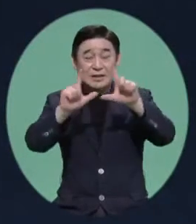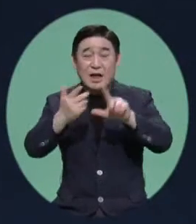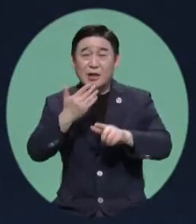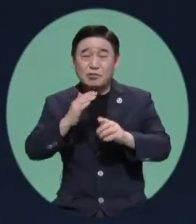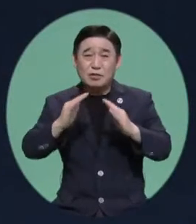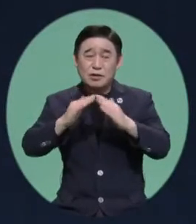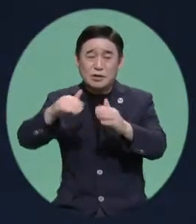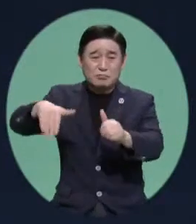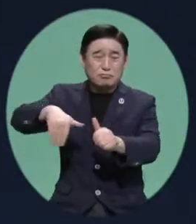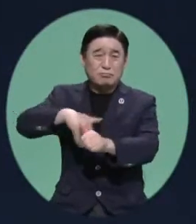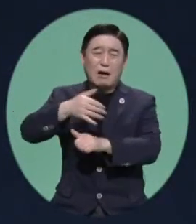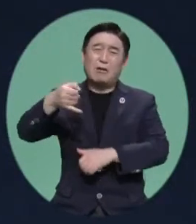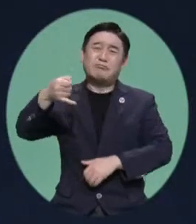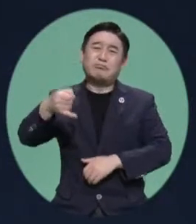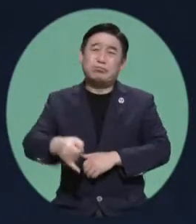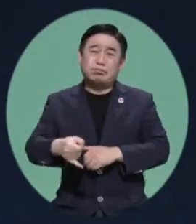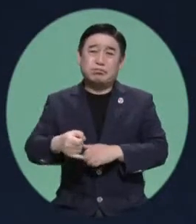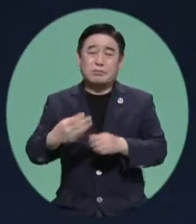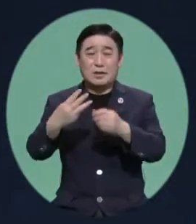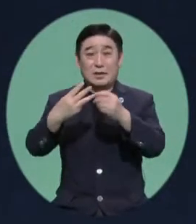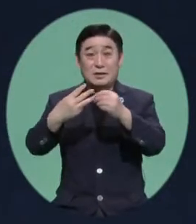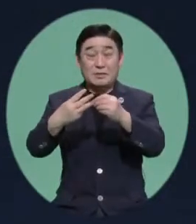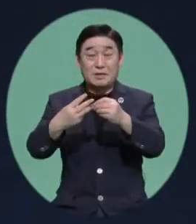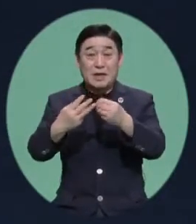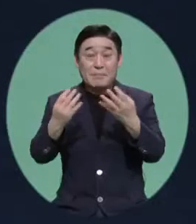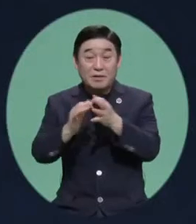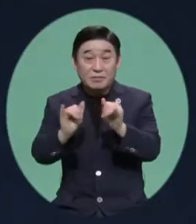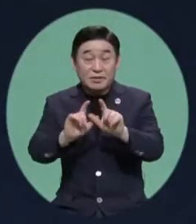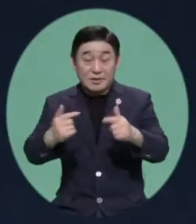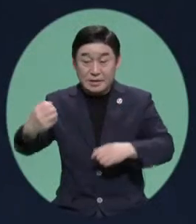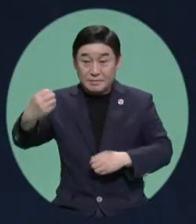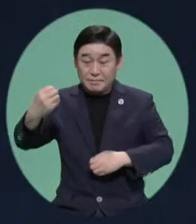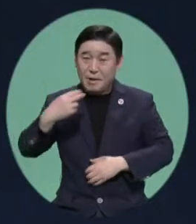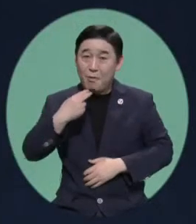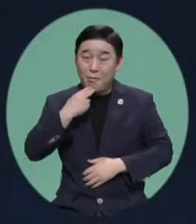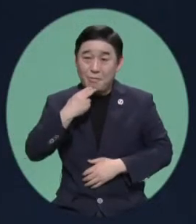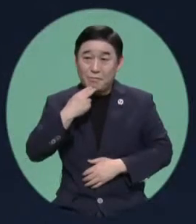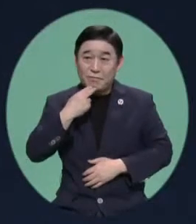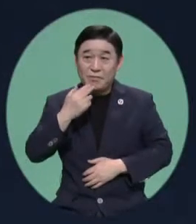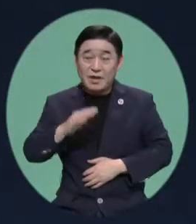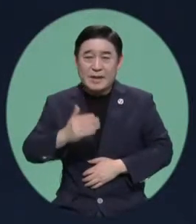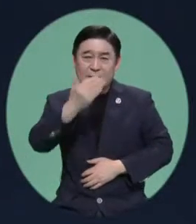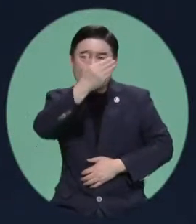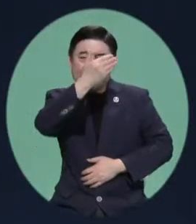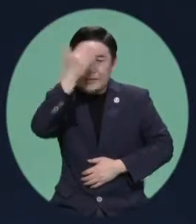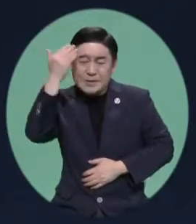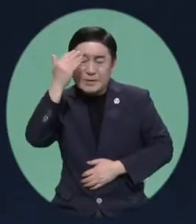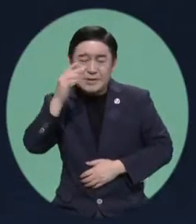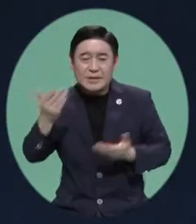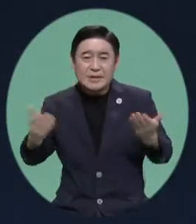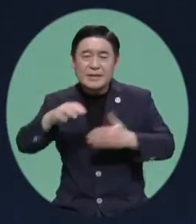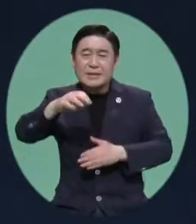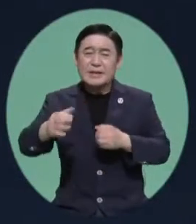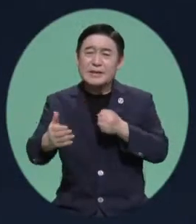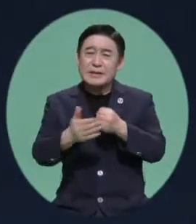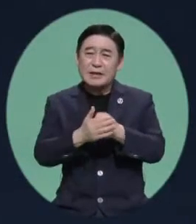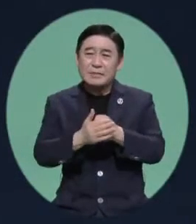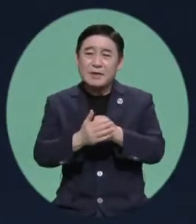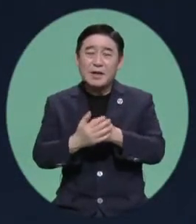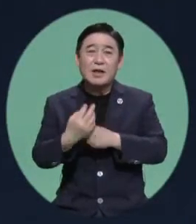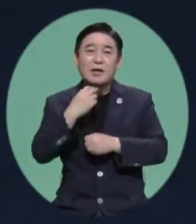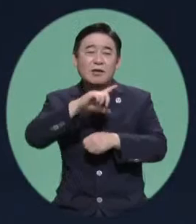환경이 굉장히 열악하고 또 세 번째로 많은 분들이 말씀을 안 하시는데 청년들이 일자리 때문에